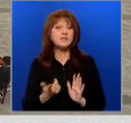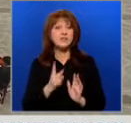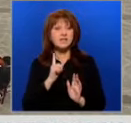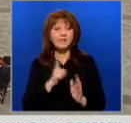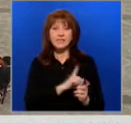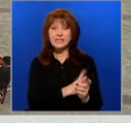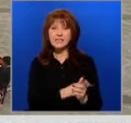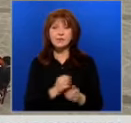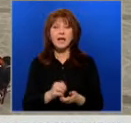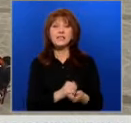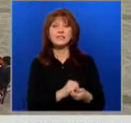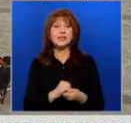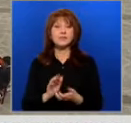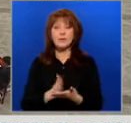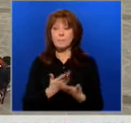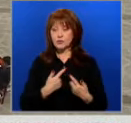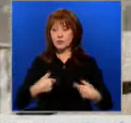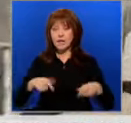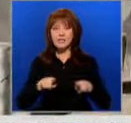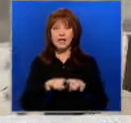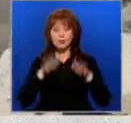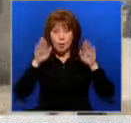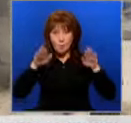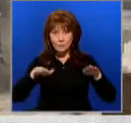да засилим съюза помежду ни като мюсюлмани.